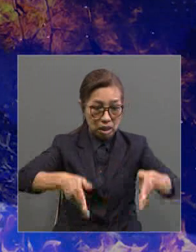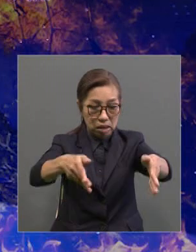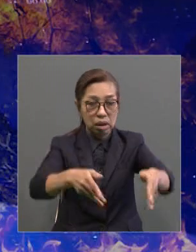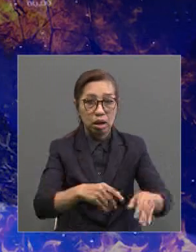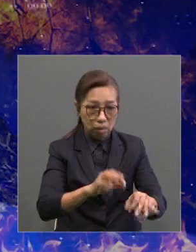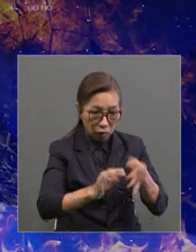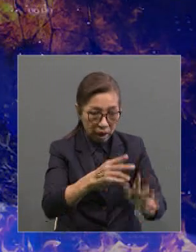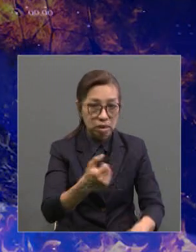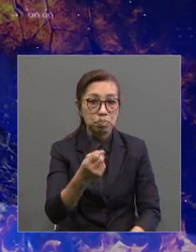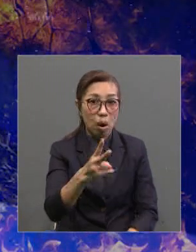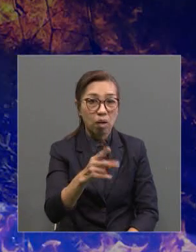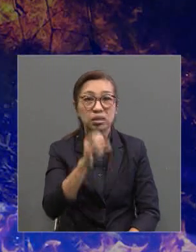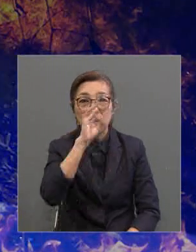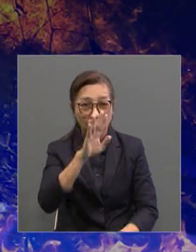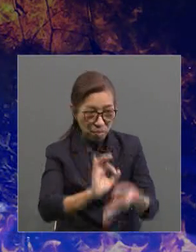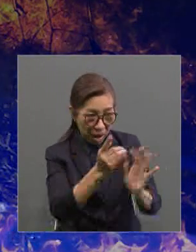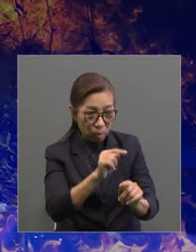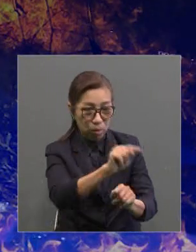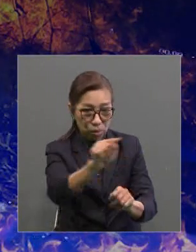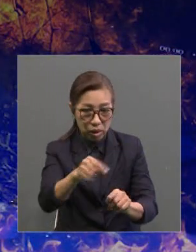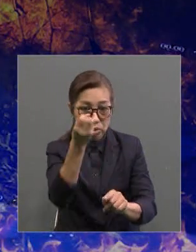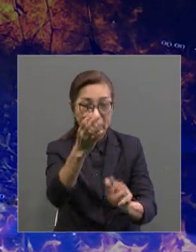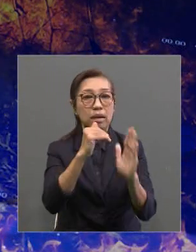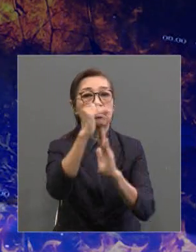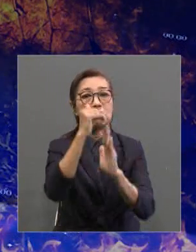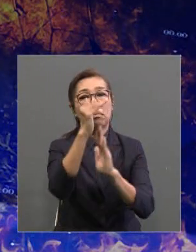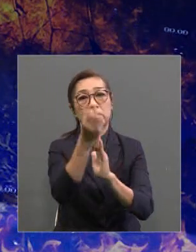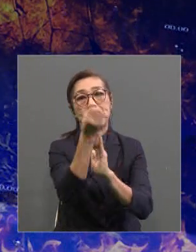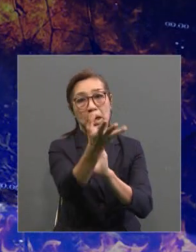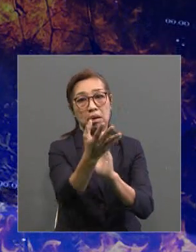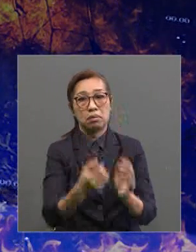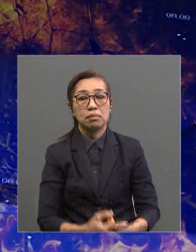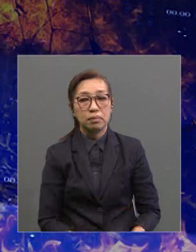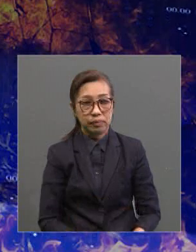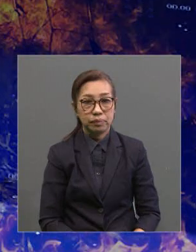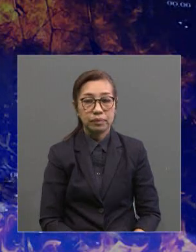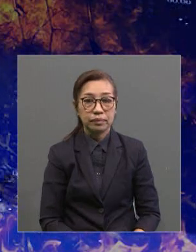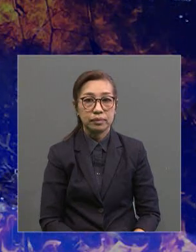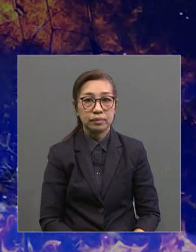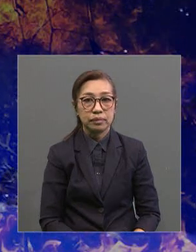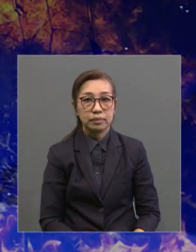ซึ่งจำนวนจุดทั้งหลายที่ว่าเนี่ยโซนภาคเหนือเป็นส่วนใหญ่ทั้งนั้นเลยครับ